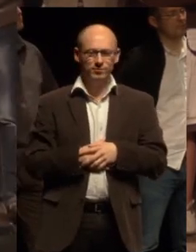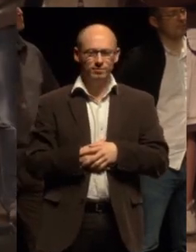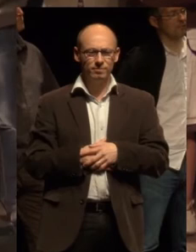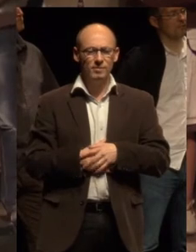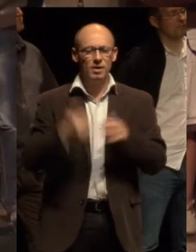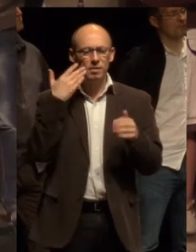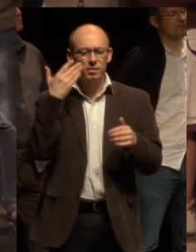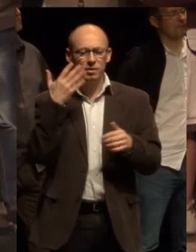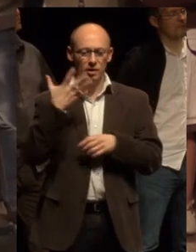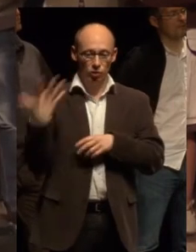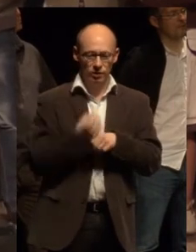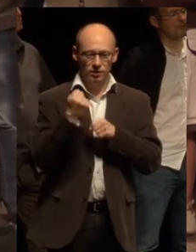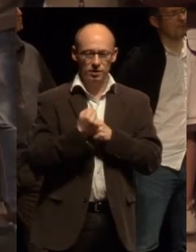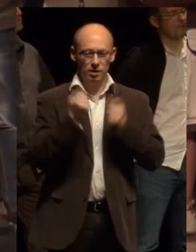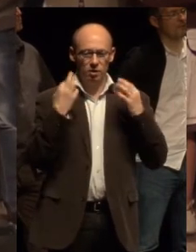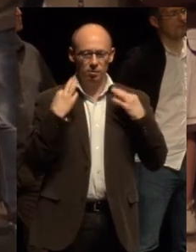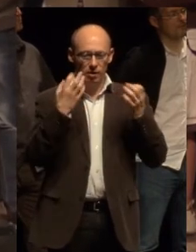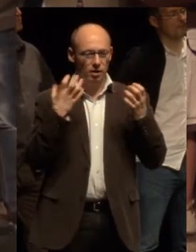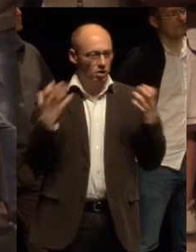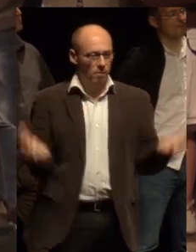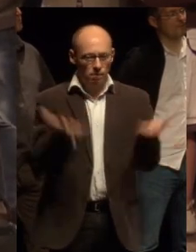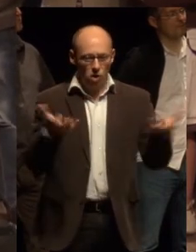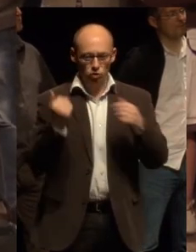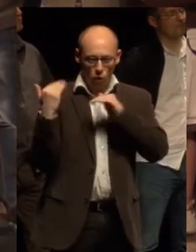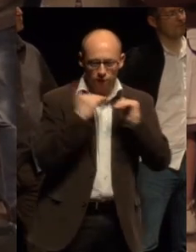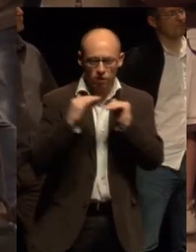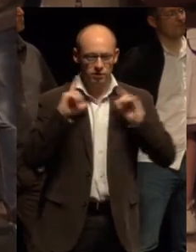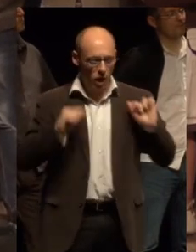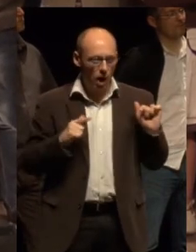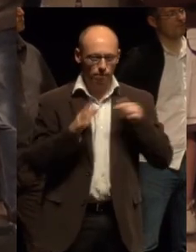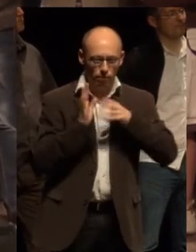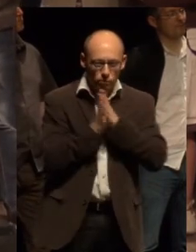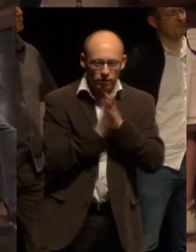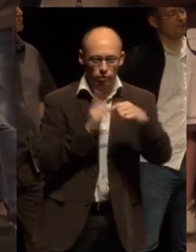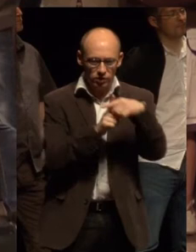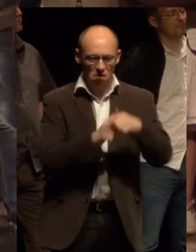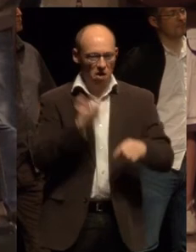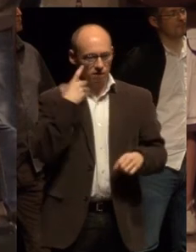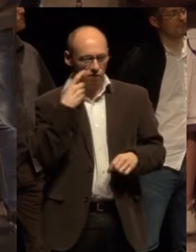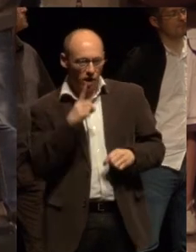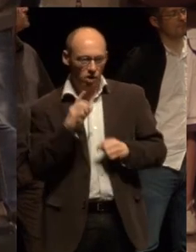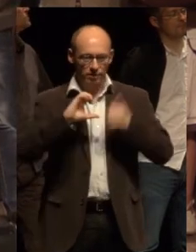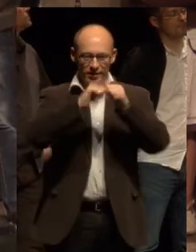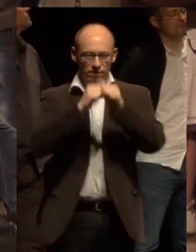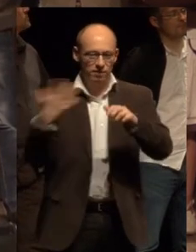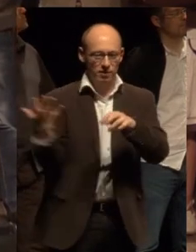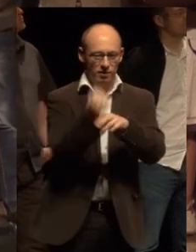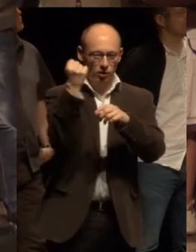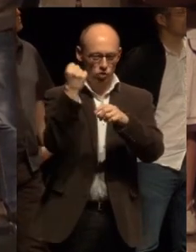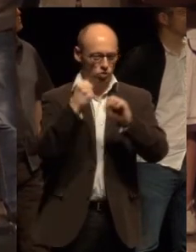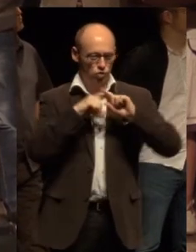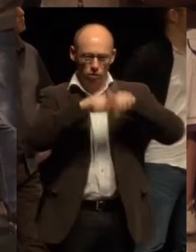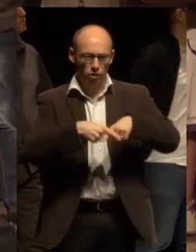Si nous arrivons à créer ce climat de confiance, alors vous verrez que nous répondrons facilement aux grands défis qui attendent Grenoble.